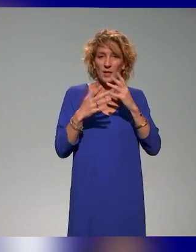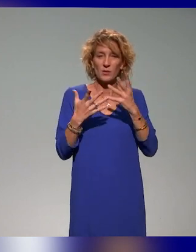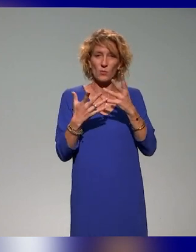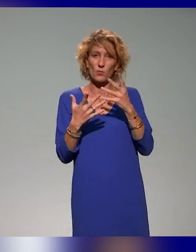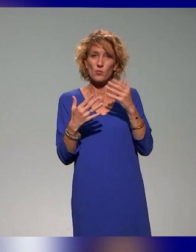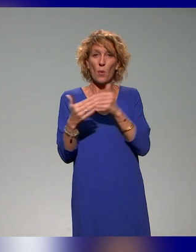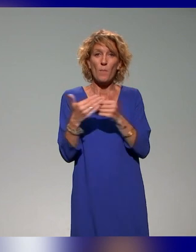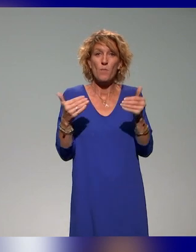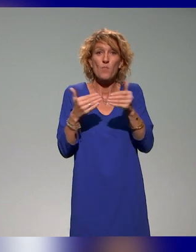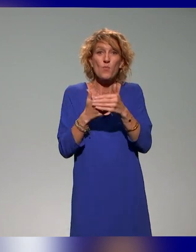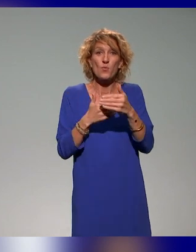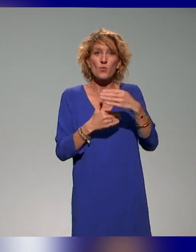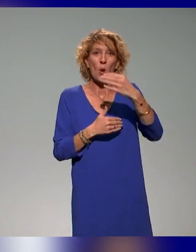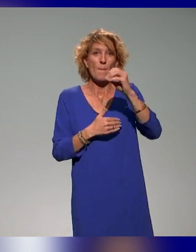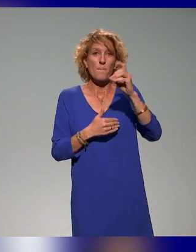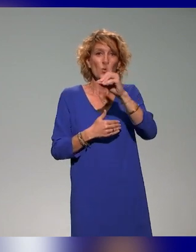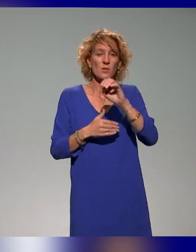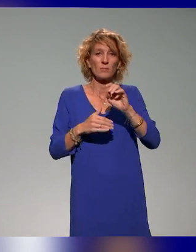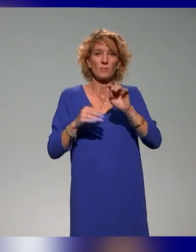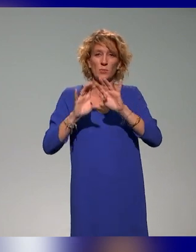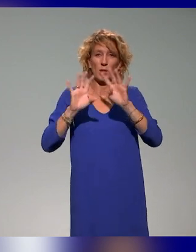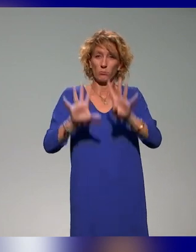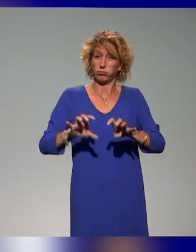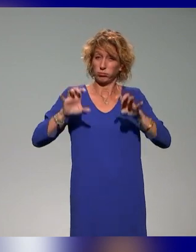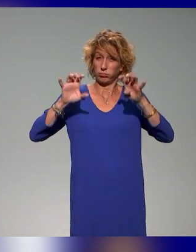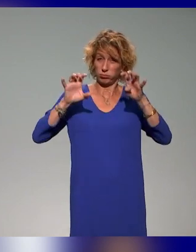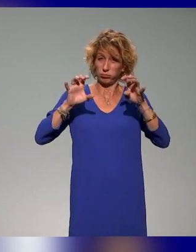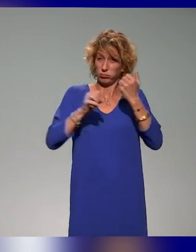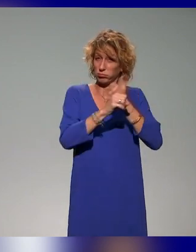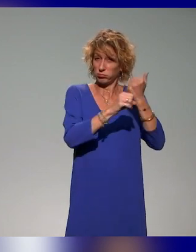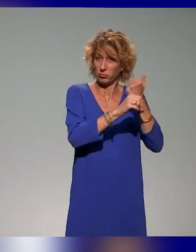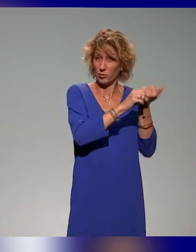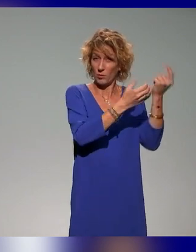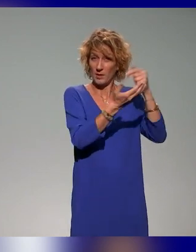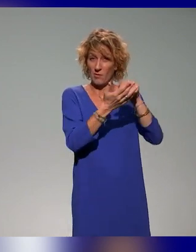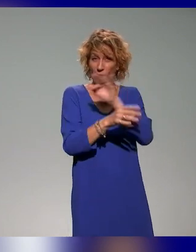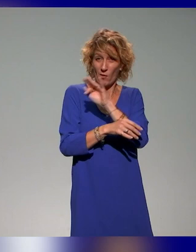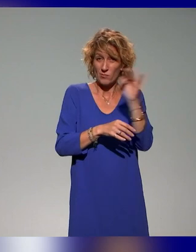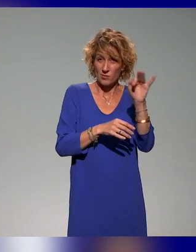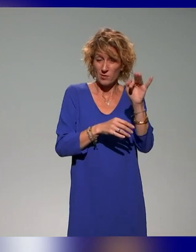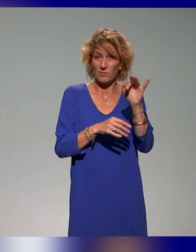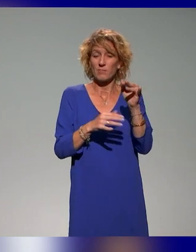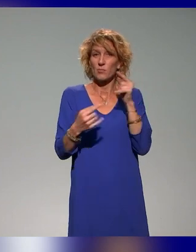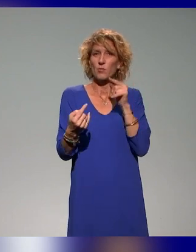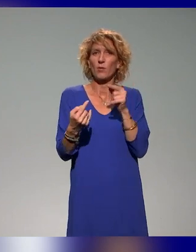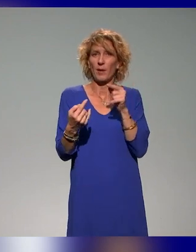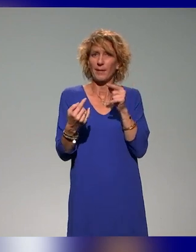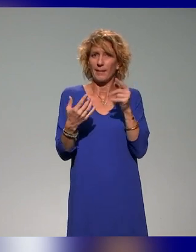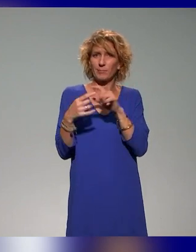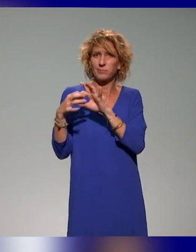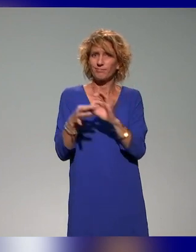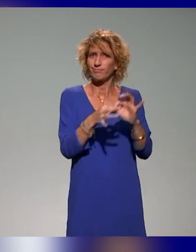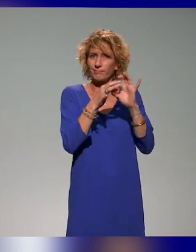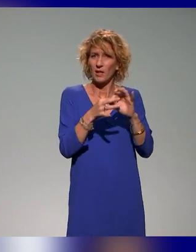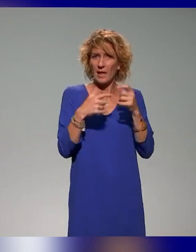qui est la grande réunion des experts de Moodle chaque année en France. Vraiment sur l'accessibilité, moi j'insiste bien, sur